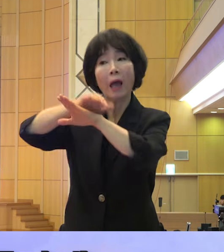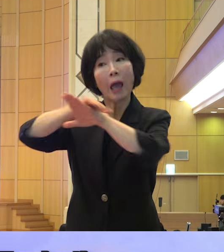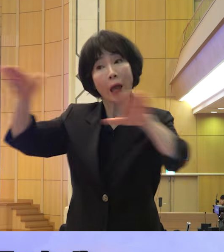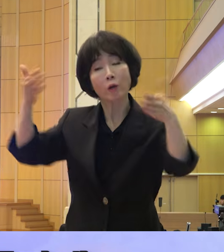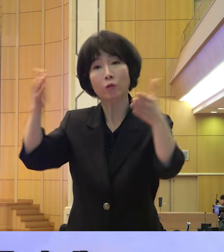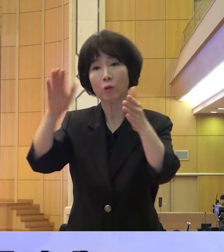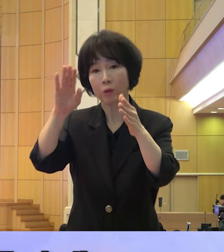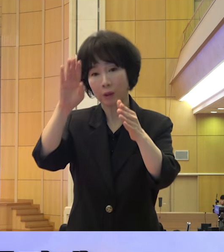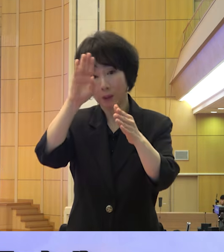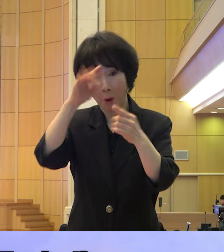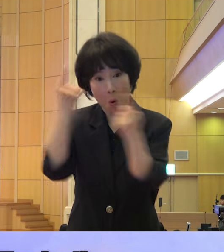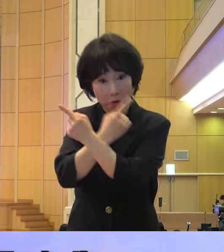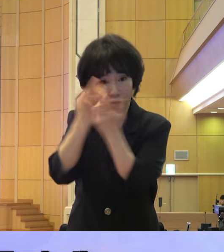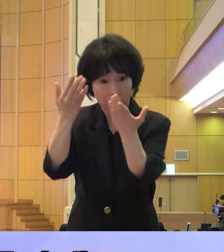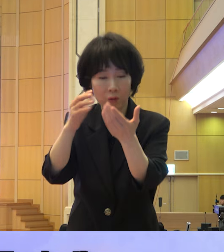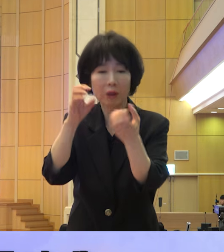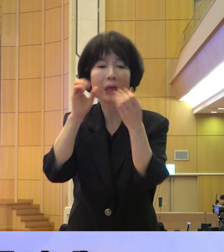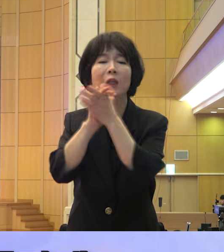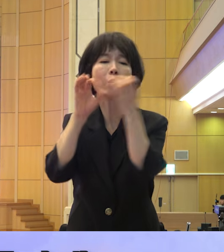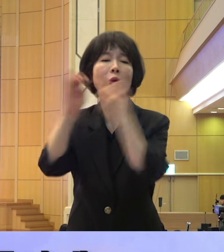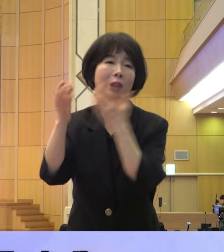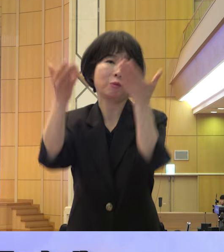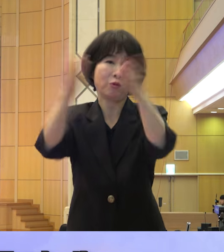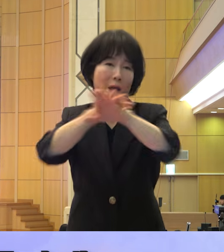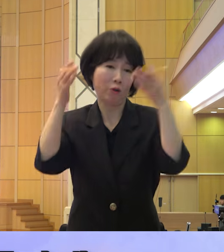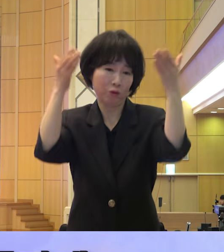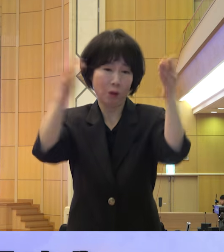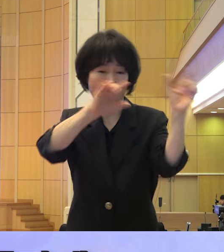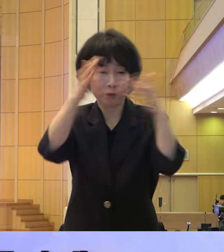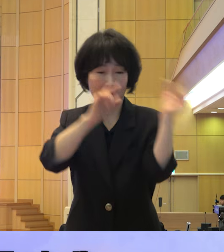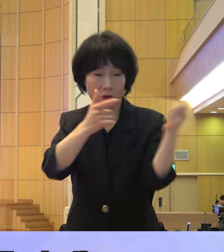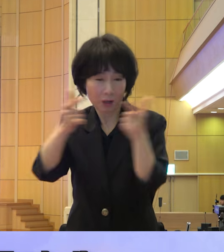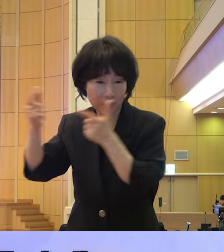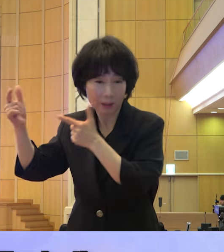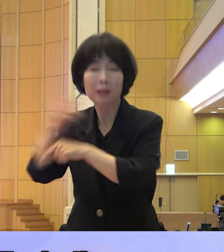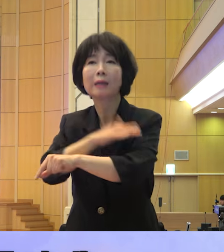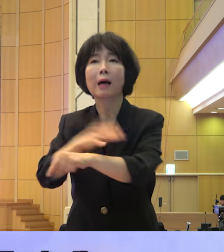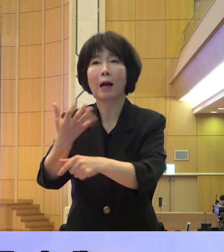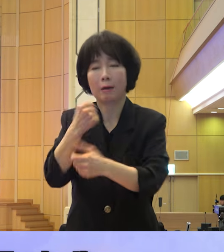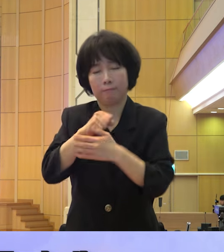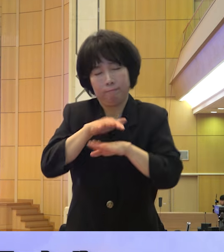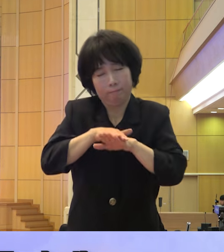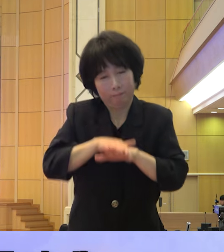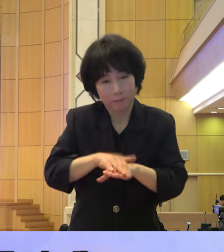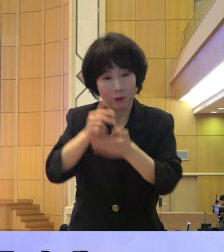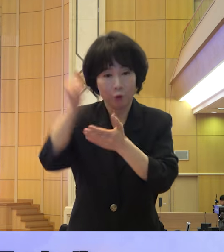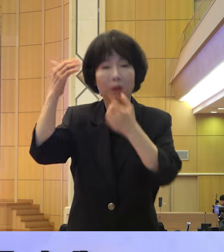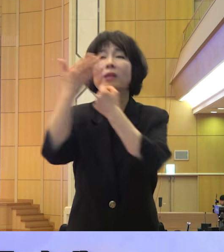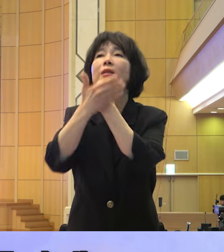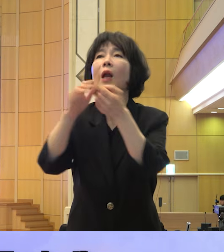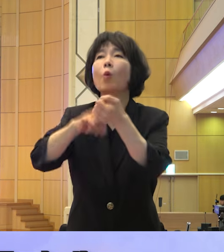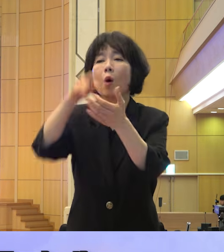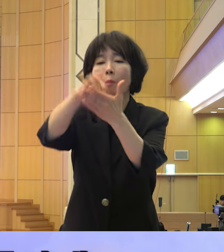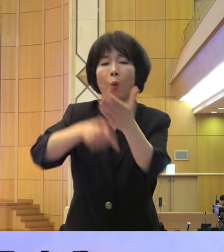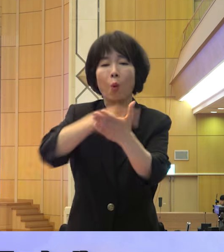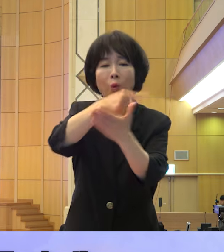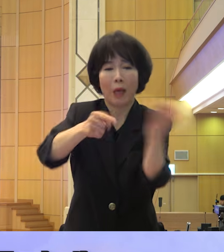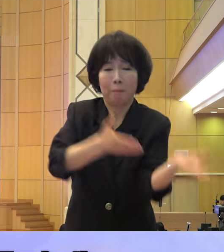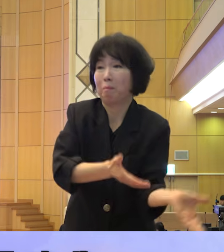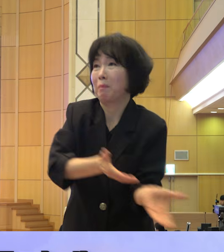해결해 주시고 기도 응답해 주시고 이런 모든 것들을 잘 간직하고 주님의 은혜를